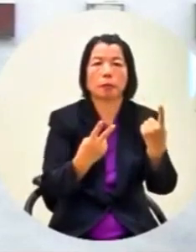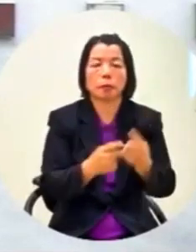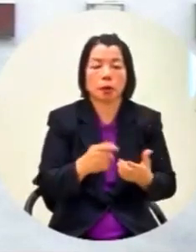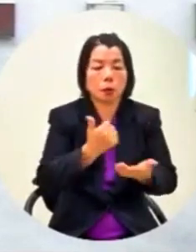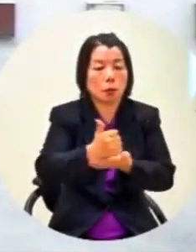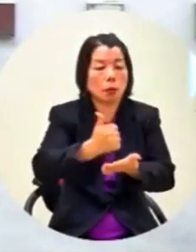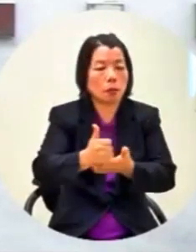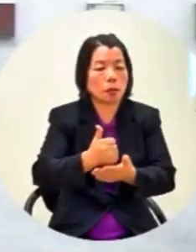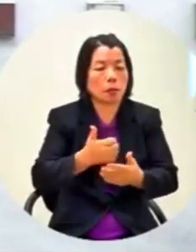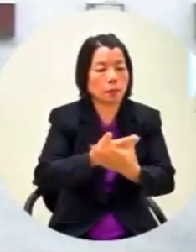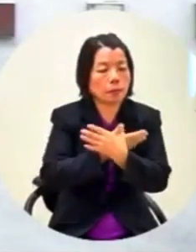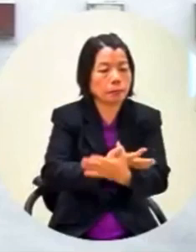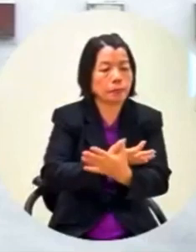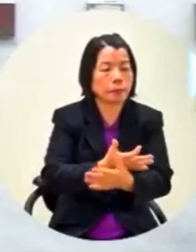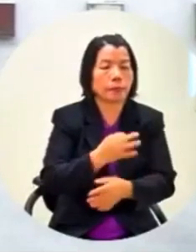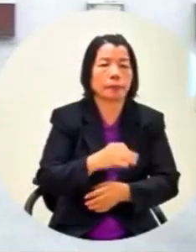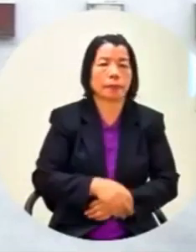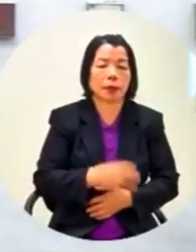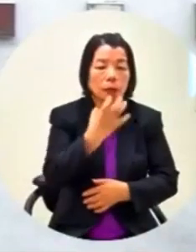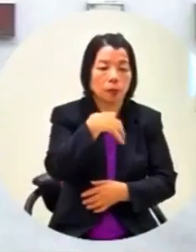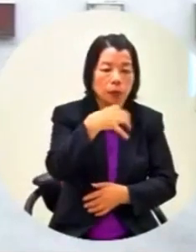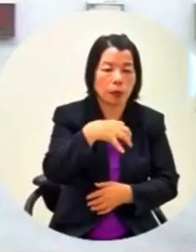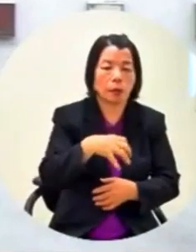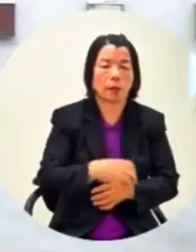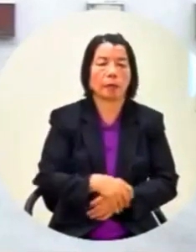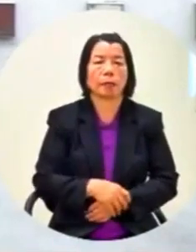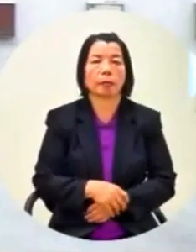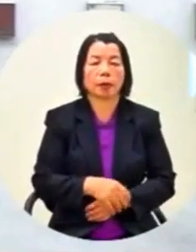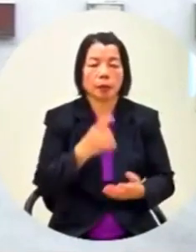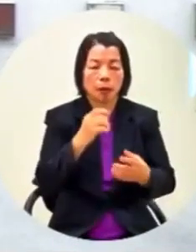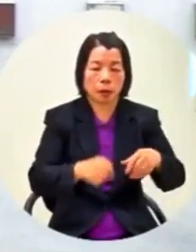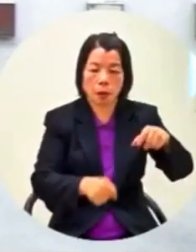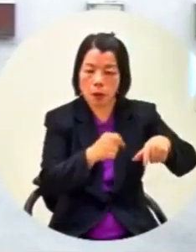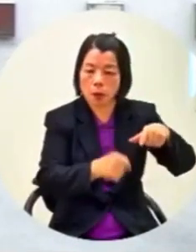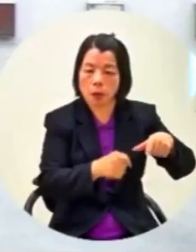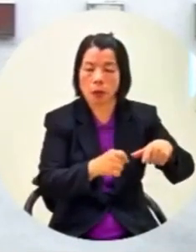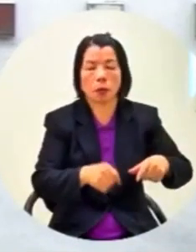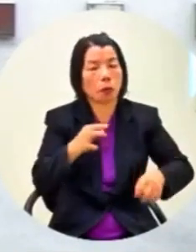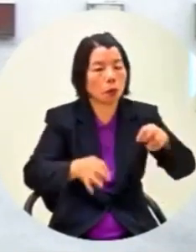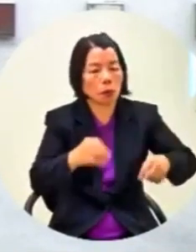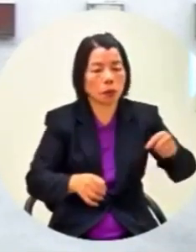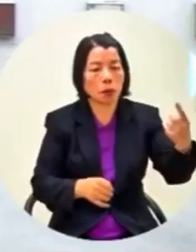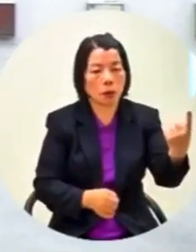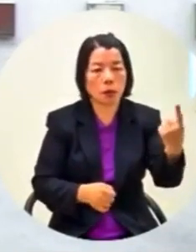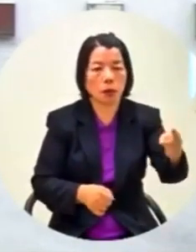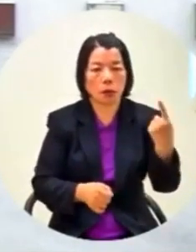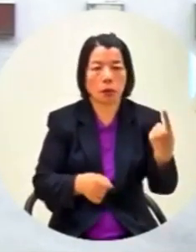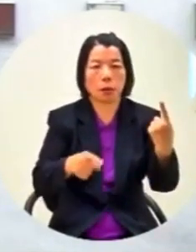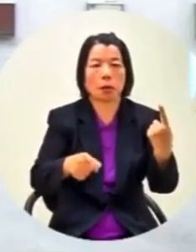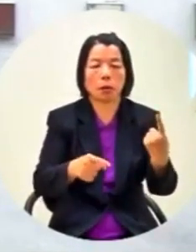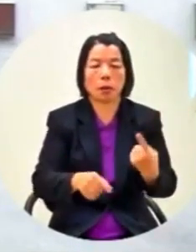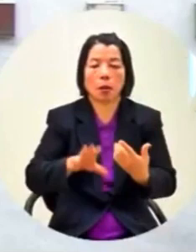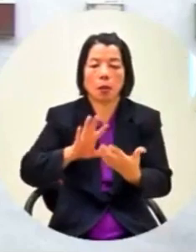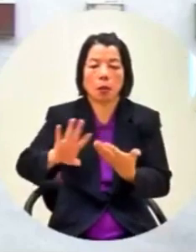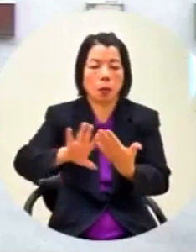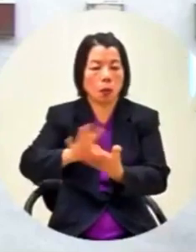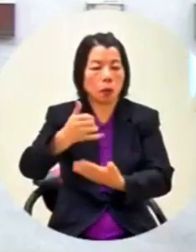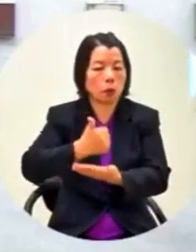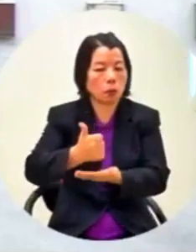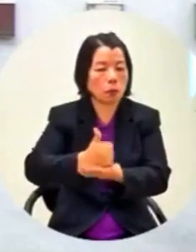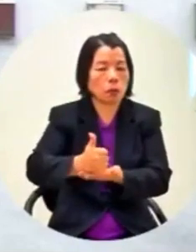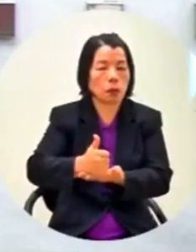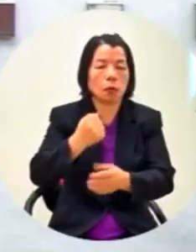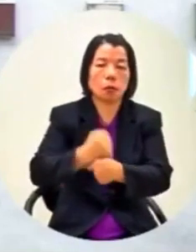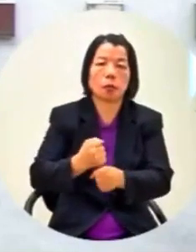励。芭乐番石榴每公斤有1块钱的外销气作奖励计划，